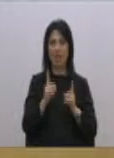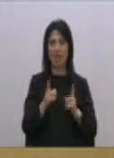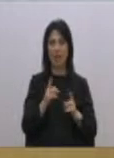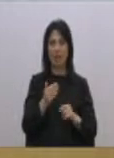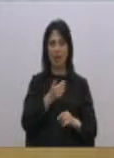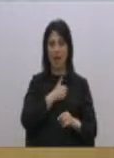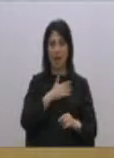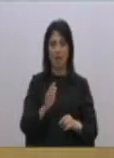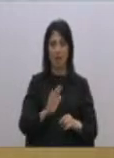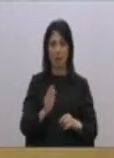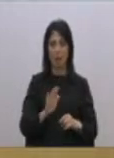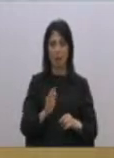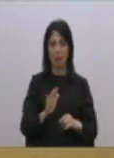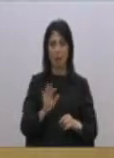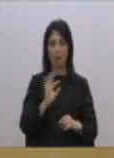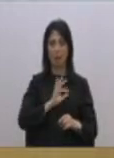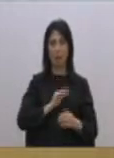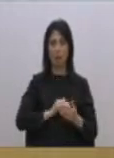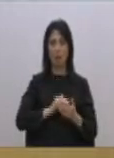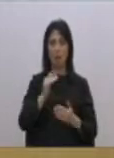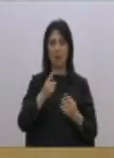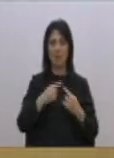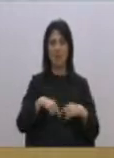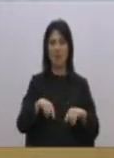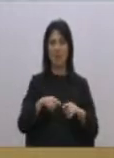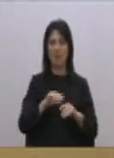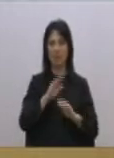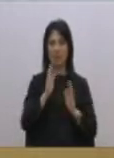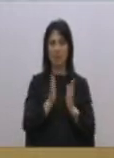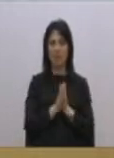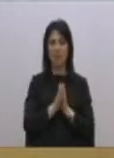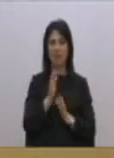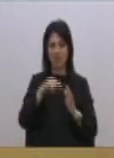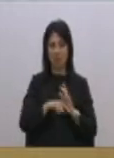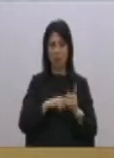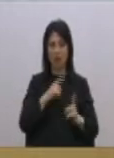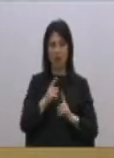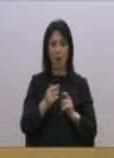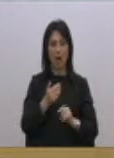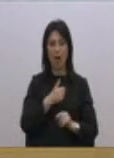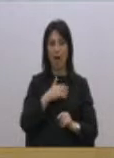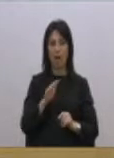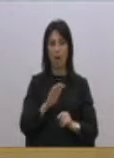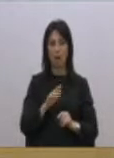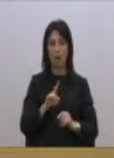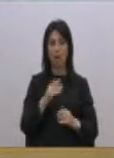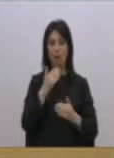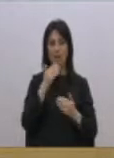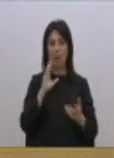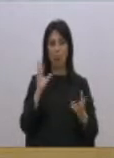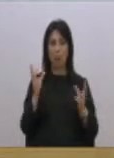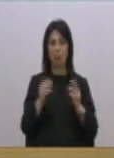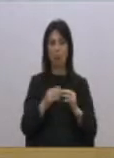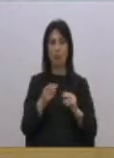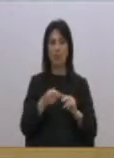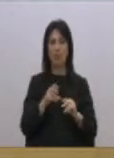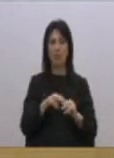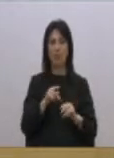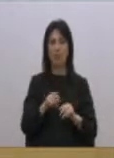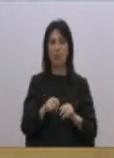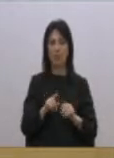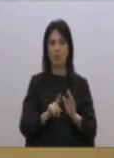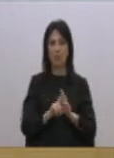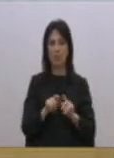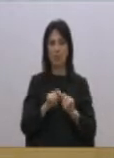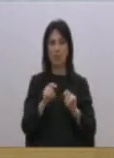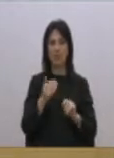არის და მე იუსტიციის უმაღლესი საბჭოს ანთლიანად სასამართლო სისტემას სურთ, რომ საბოლოო ჯამში ეს